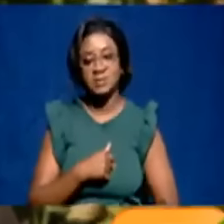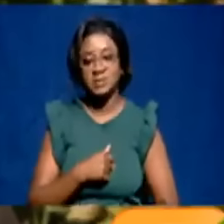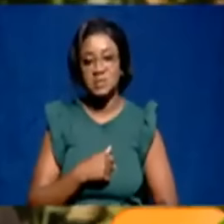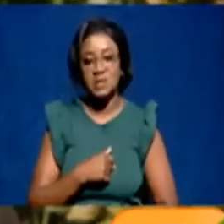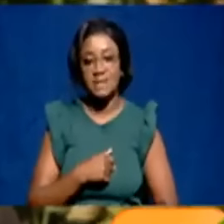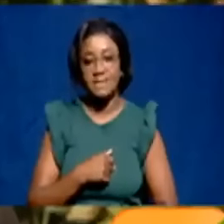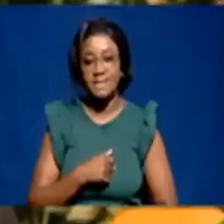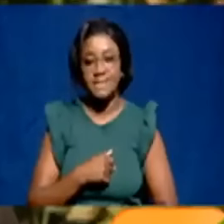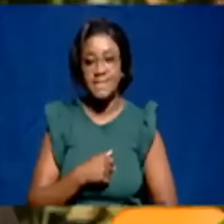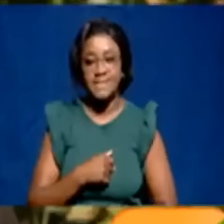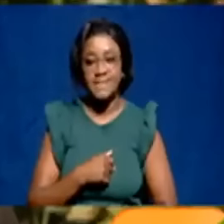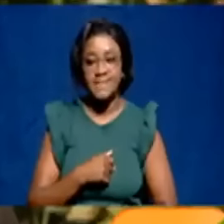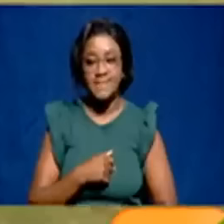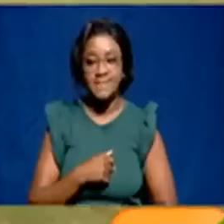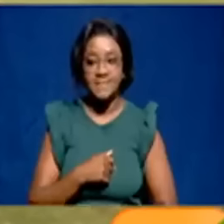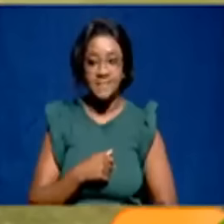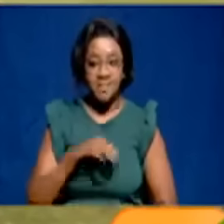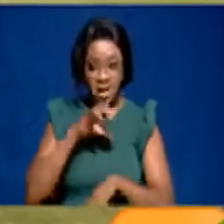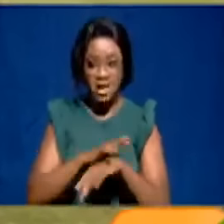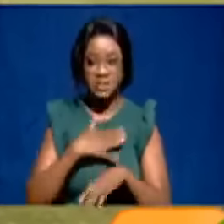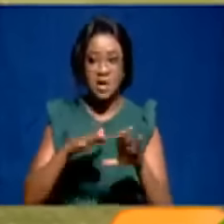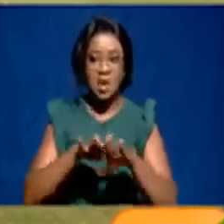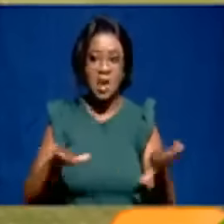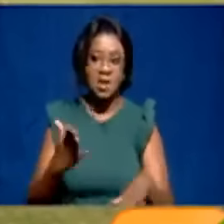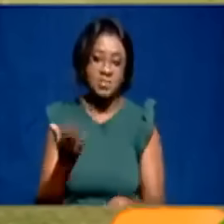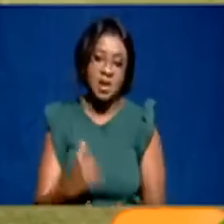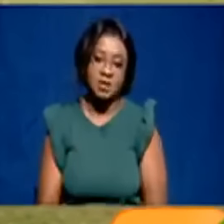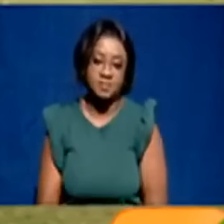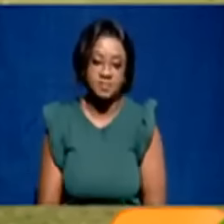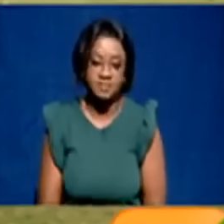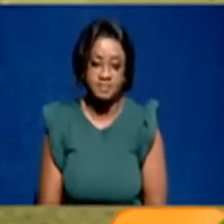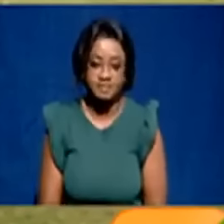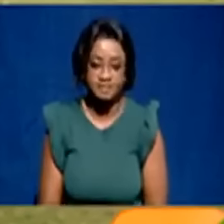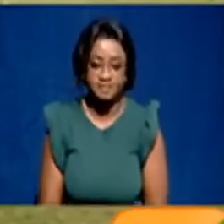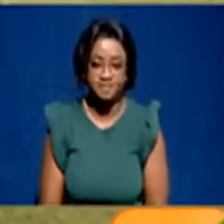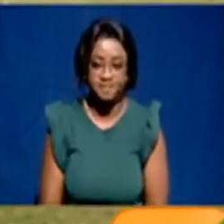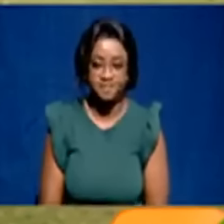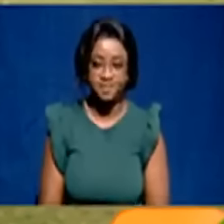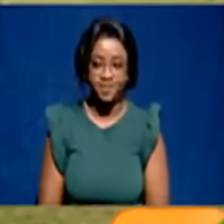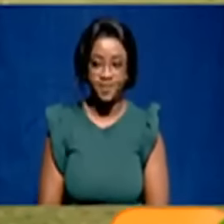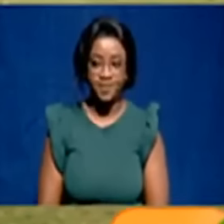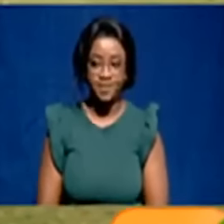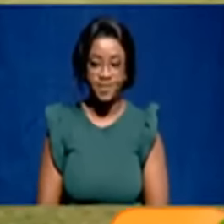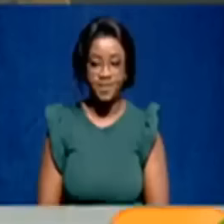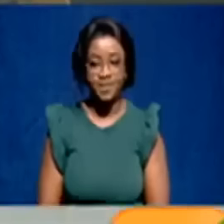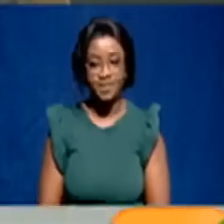to make us have our property back. John Wanyama, Nipashe Wikendi, kaunti ya Wasingishu.